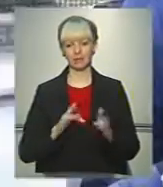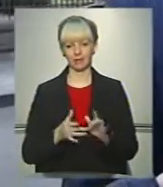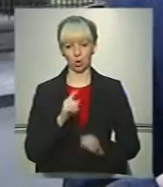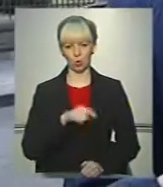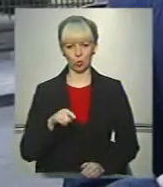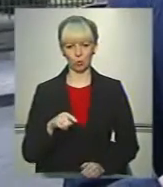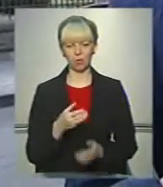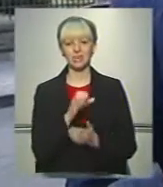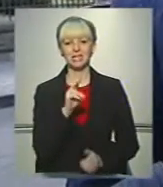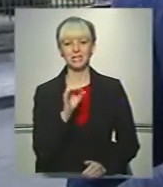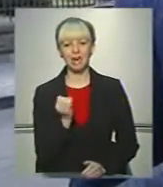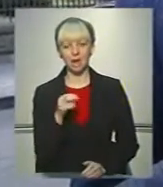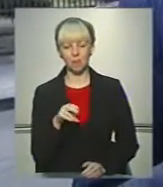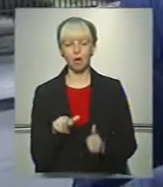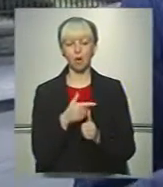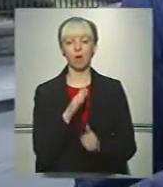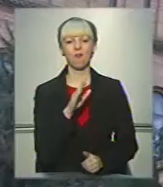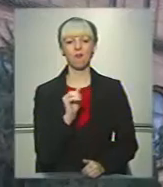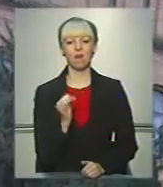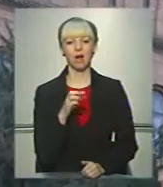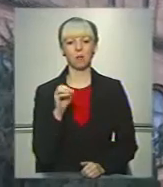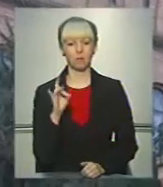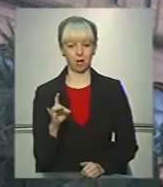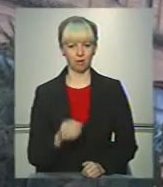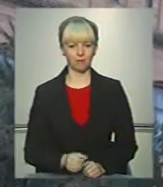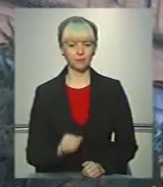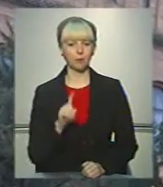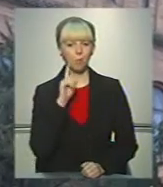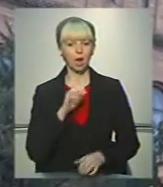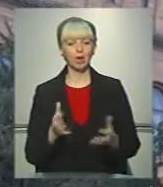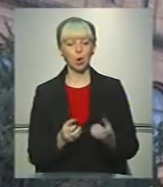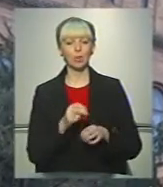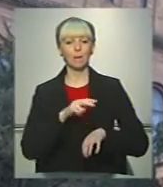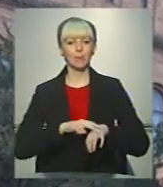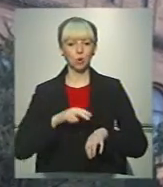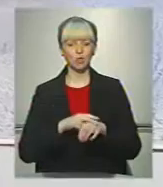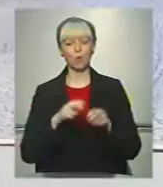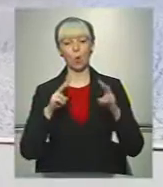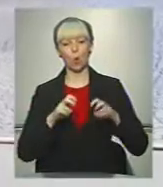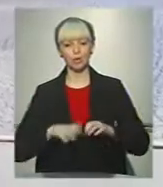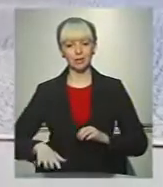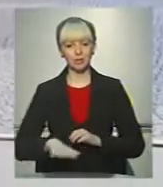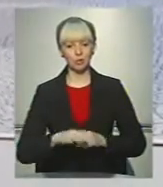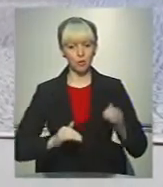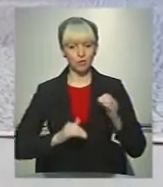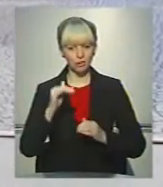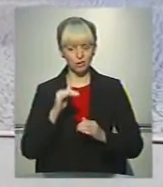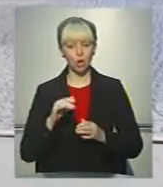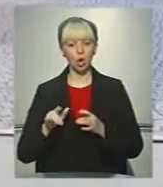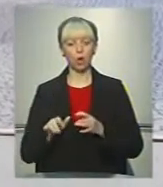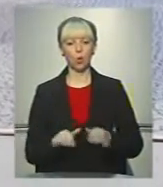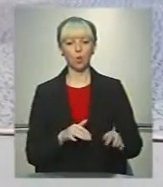інтернет-номер. З Skype або Viber, щось таке. Поки рятувальники та правоохоронці оглядали територію вишу, рух